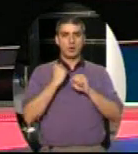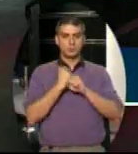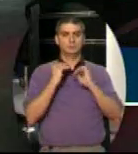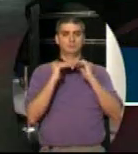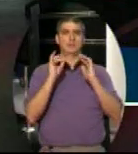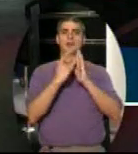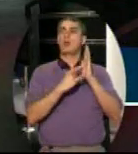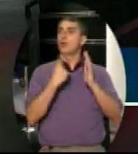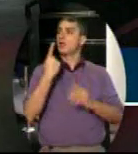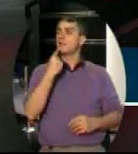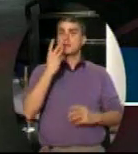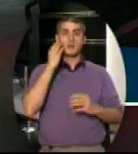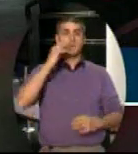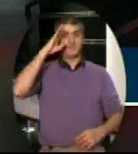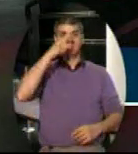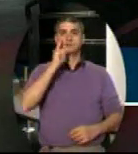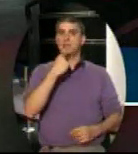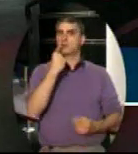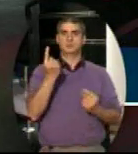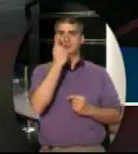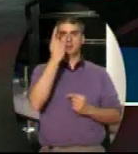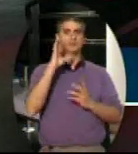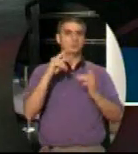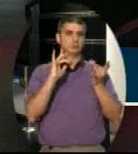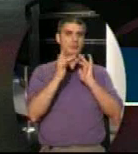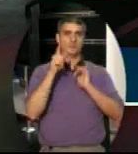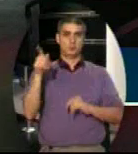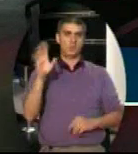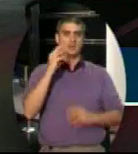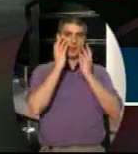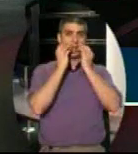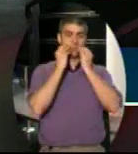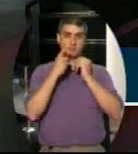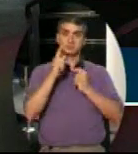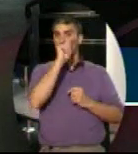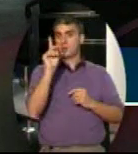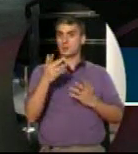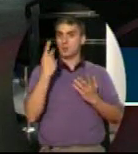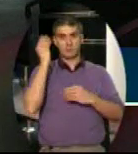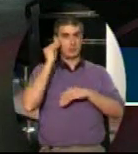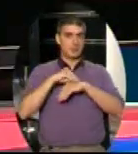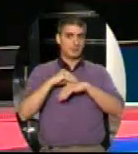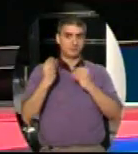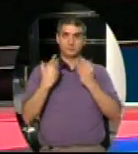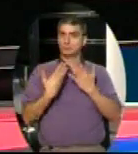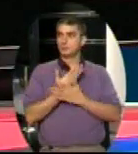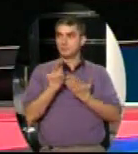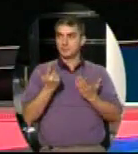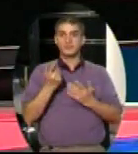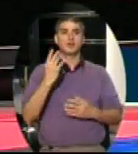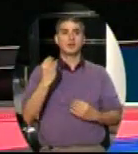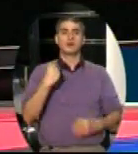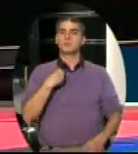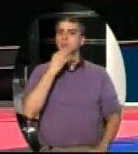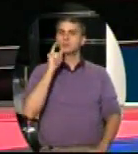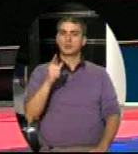הדברים שאומר היום מצנע, צריך לומר בהתבטאות נדירה, כי הרי קודם כל יש יריבות בינו לבין אמיר פרץ. אולי אתה תוכל לעדכן אותנו איפה הדברים עומדים, יהיה שר, אבל תכף אני